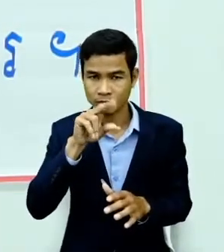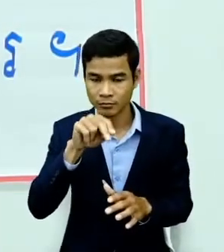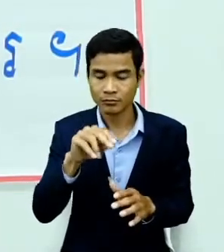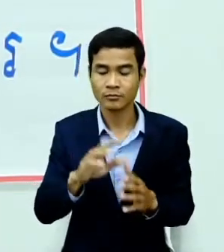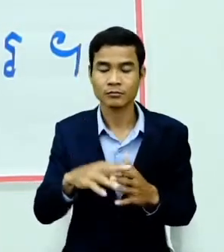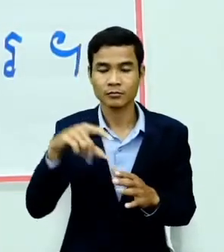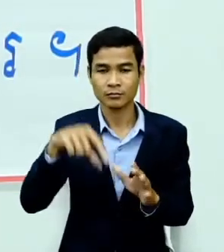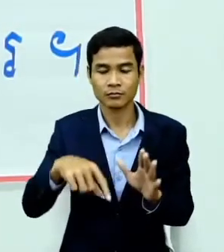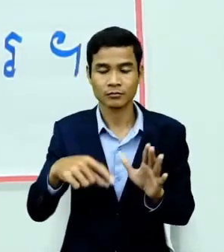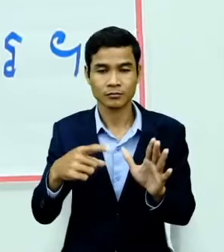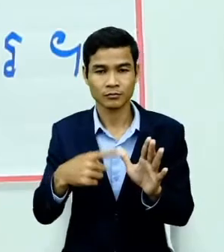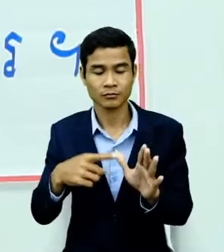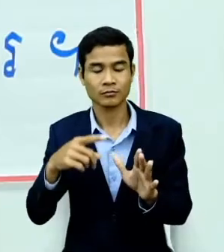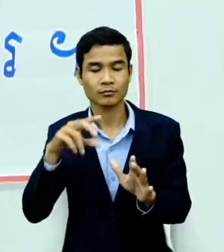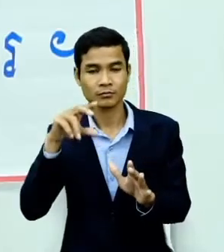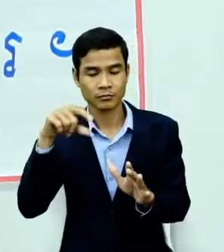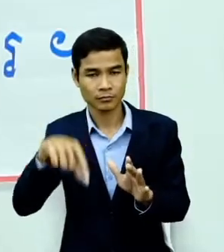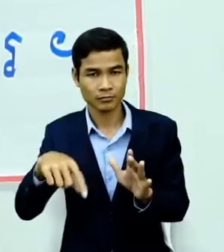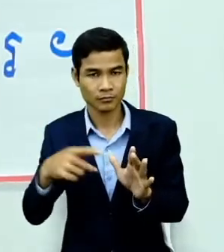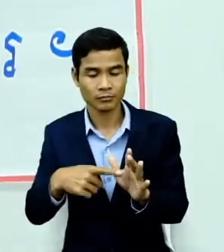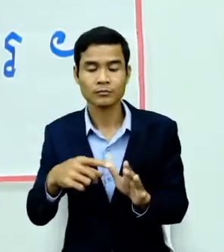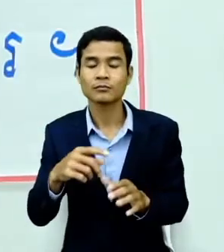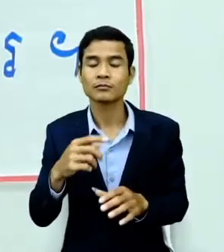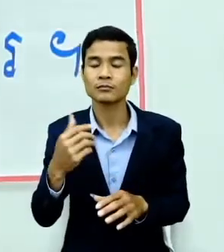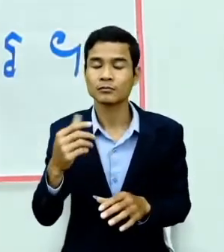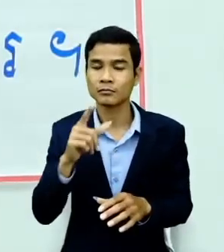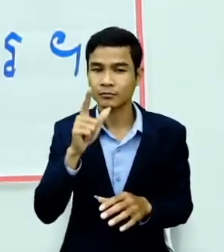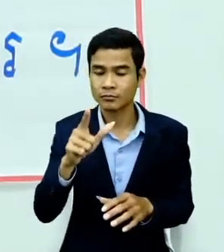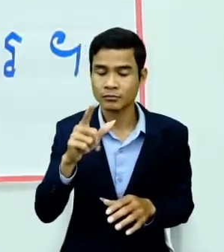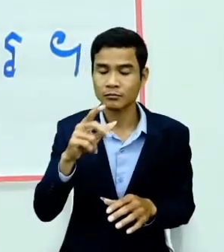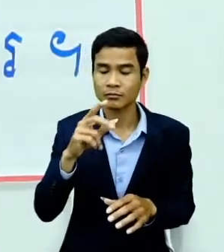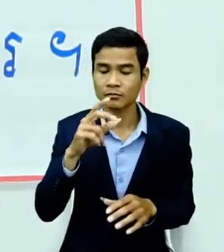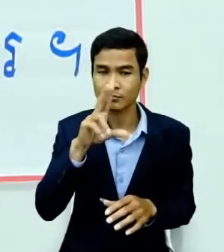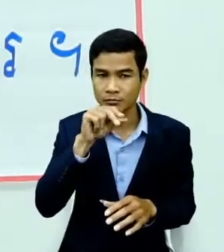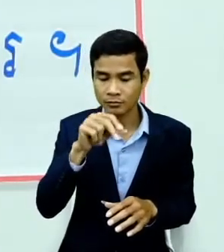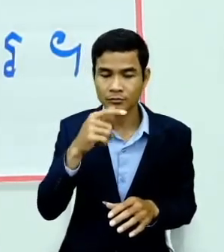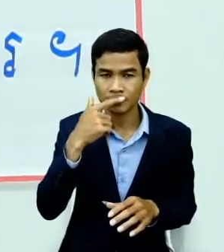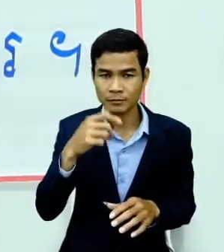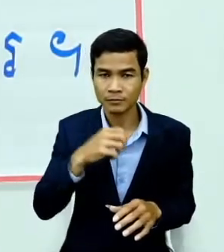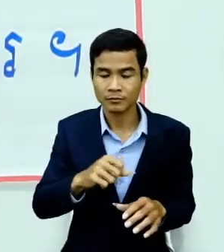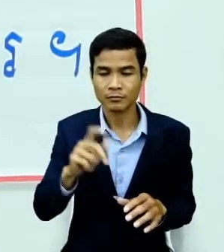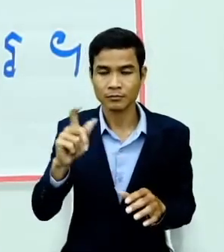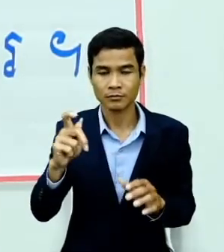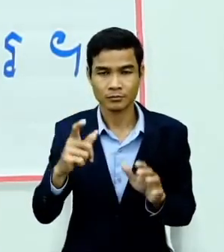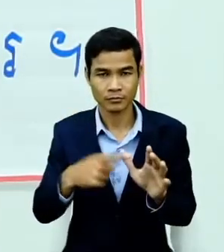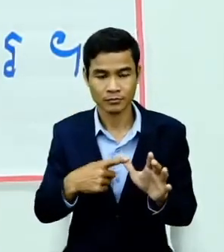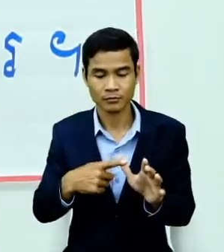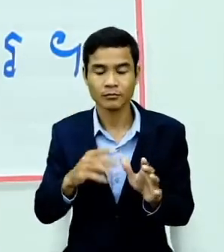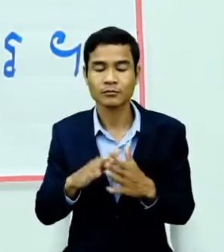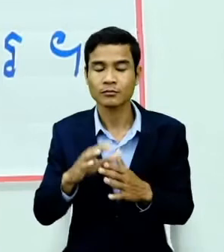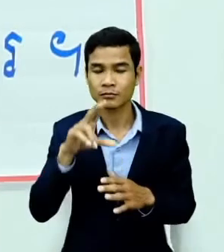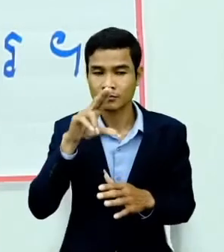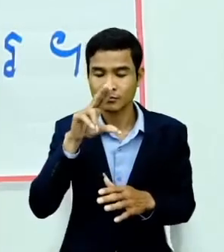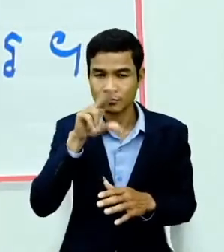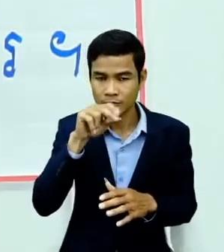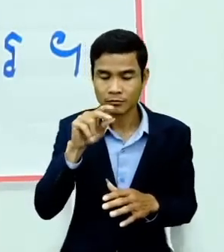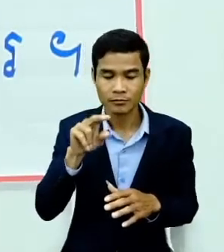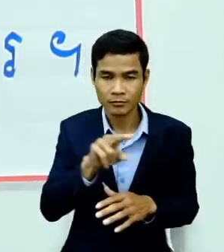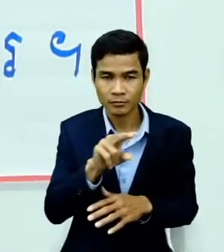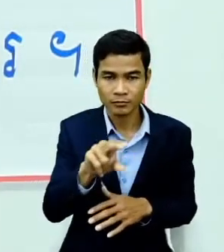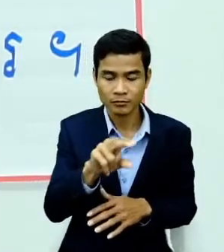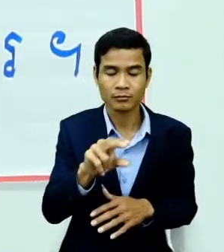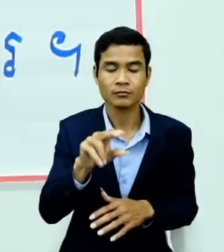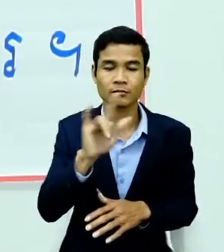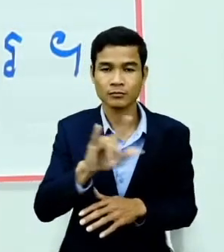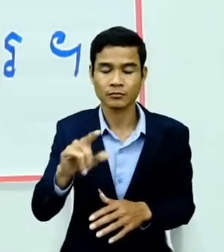កិជាទាតាគាទាហួបបហៀ